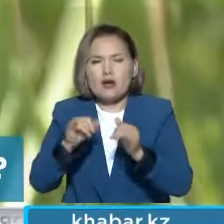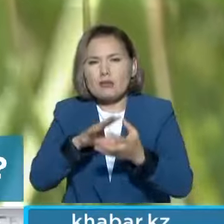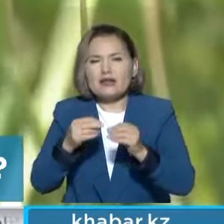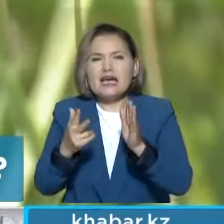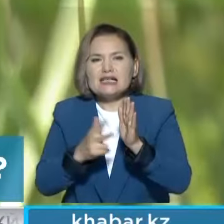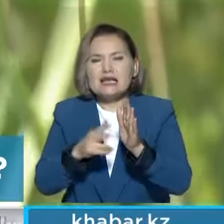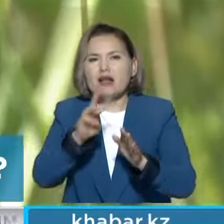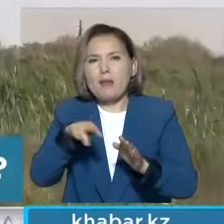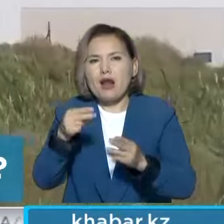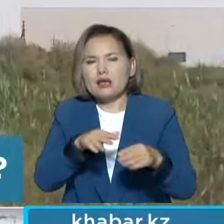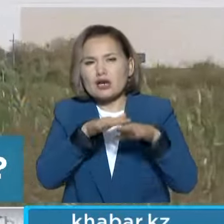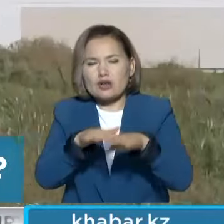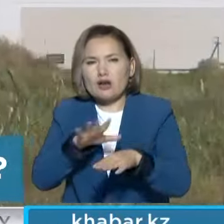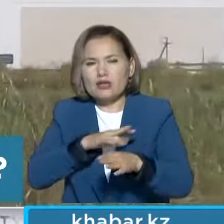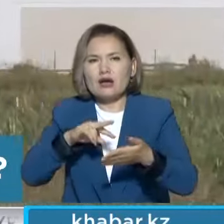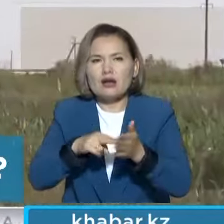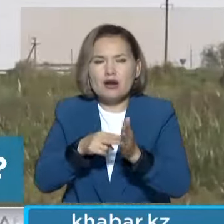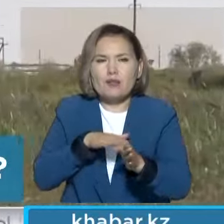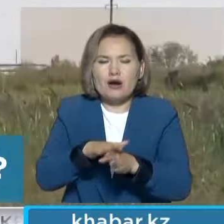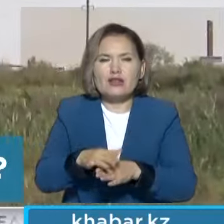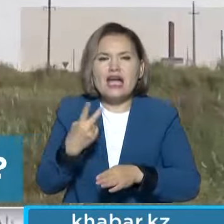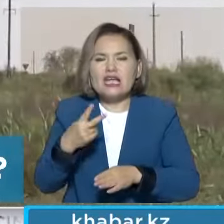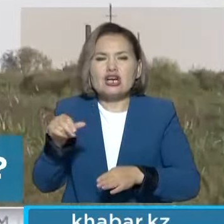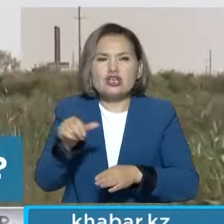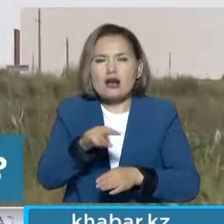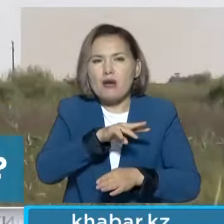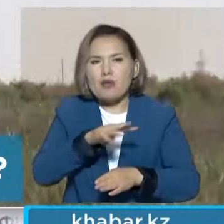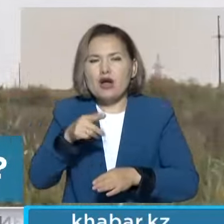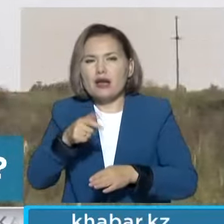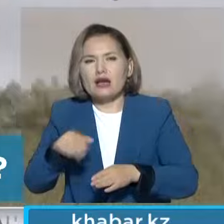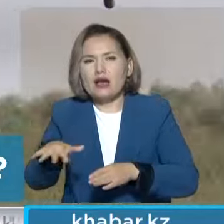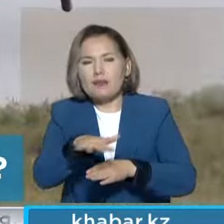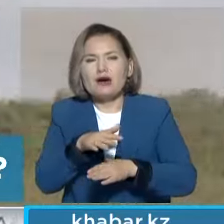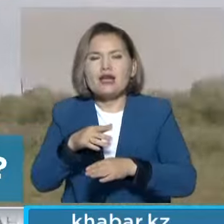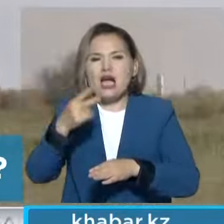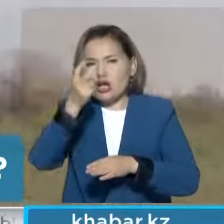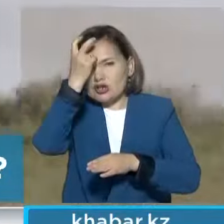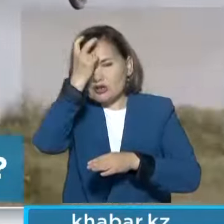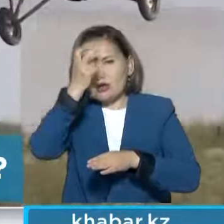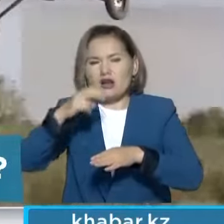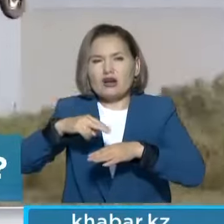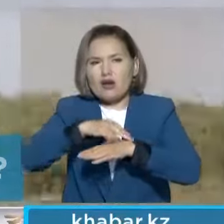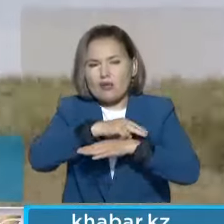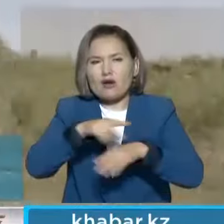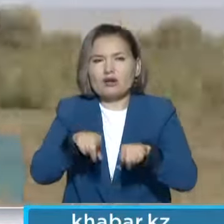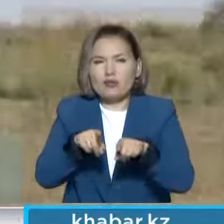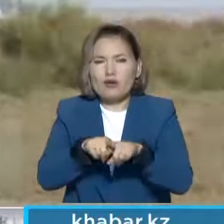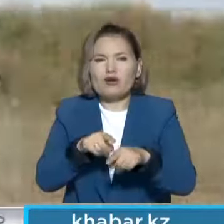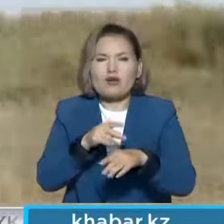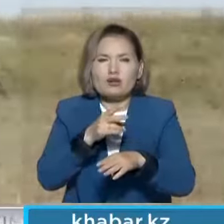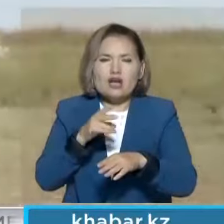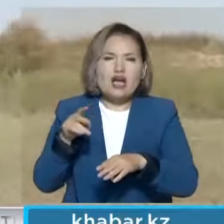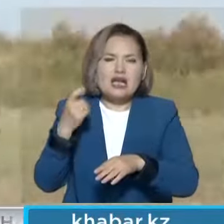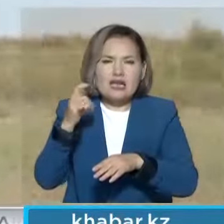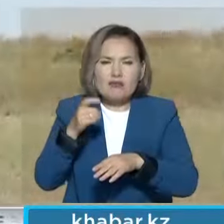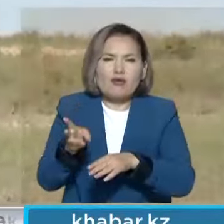8 миллиард теңге қаралған. Жоспар бойынша 2,5 миллион гектар аумақта шегірткеге қарсы өңдеу жұмыстары жүргізілуі тиіс.